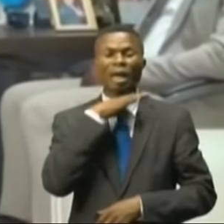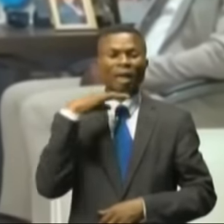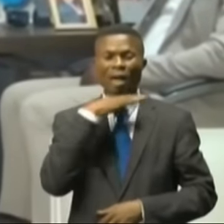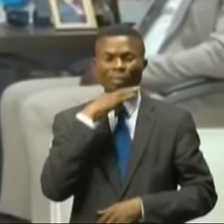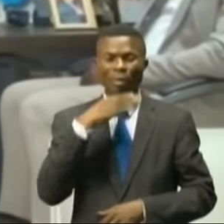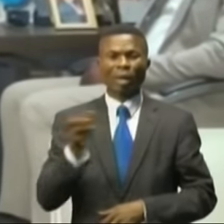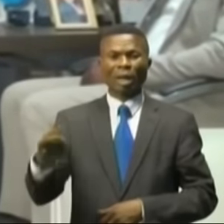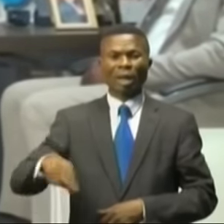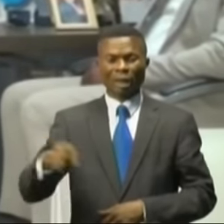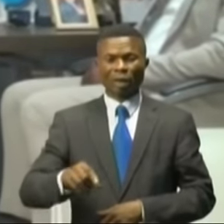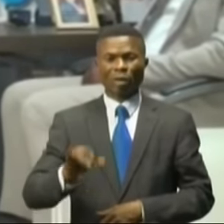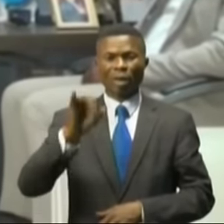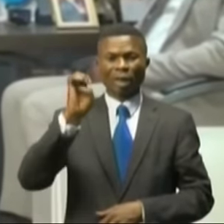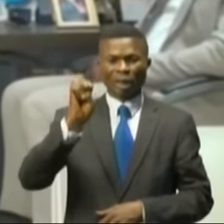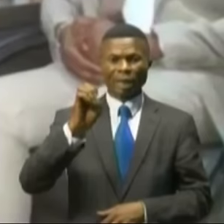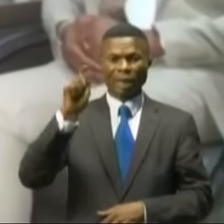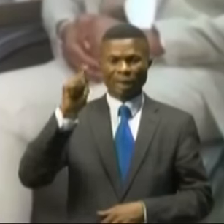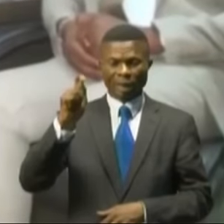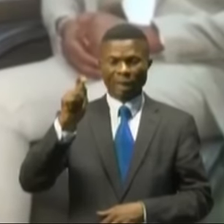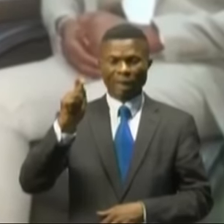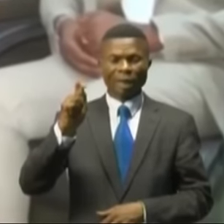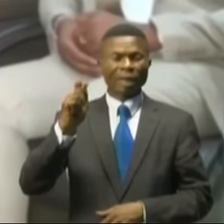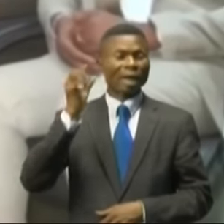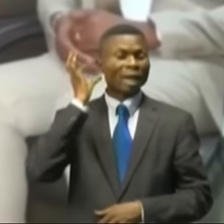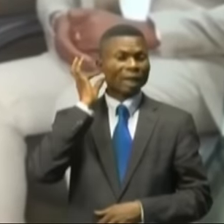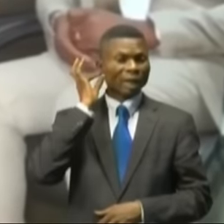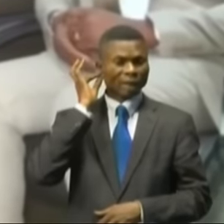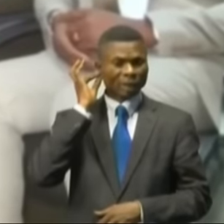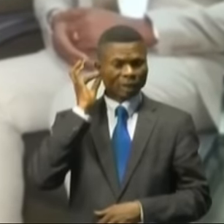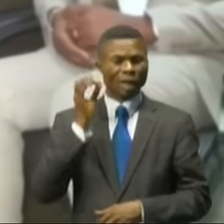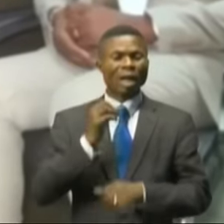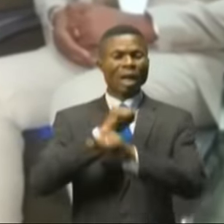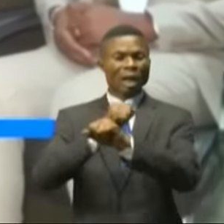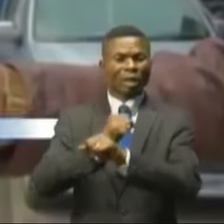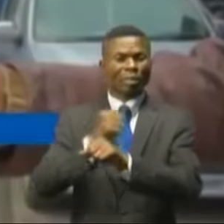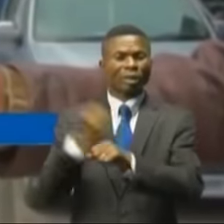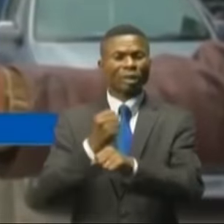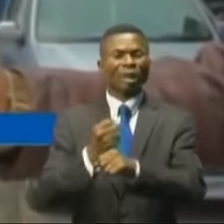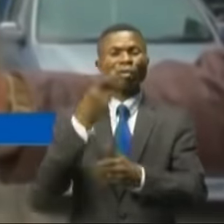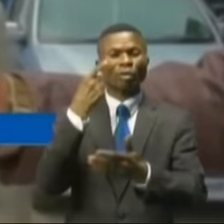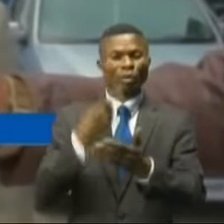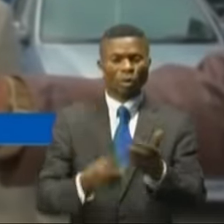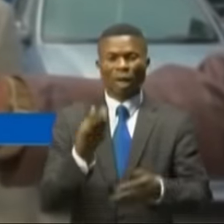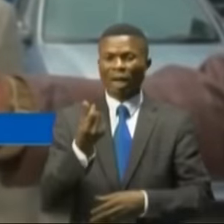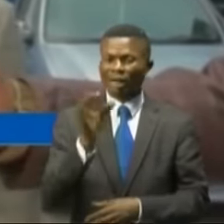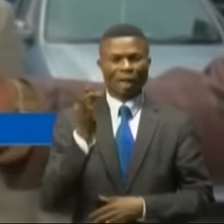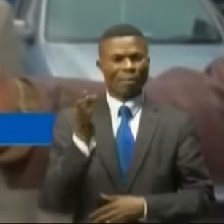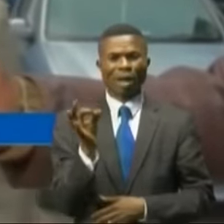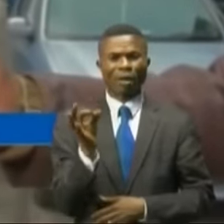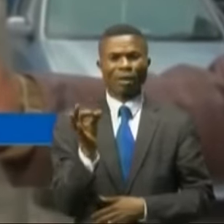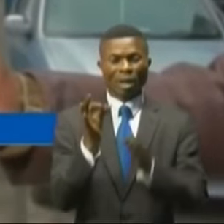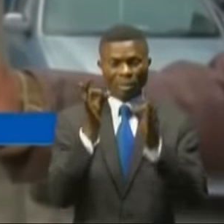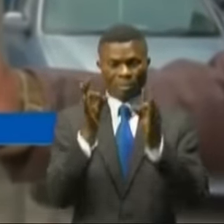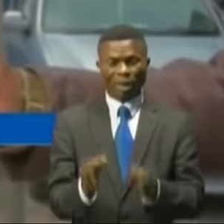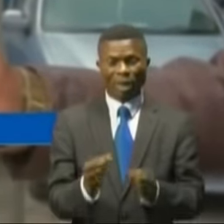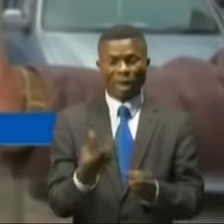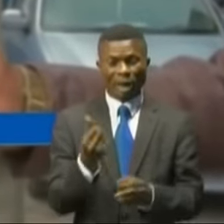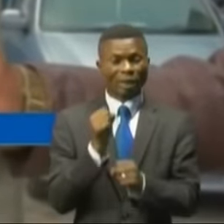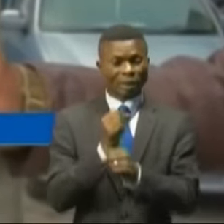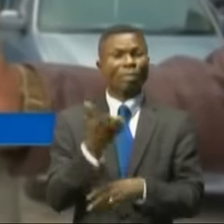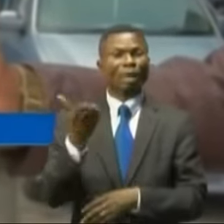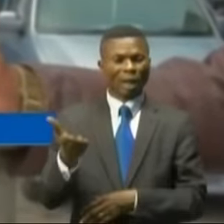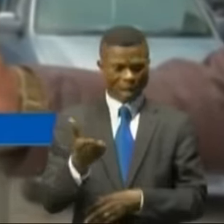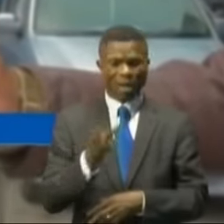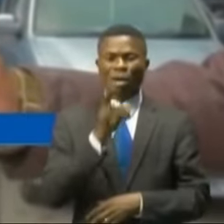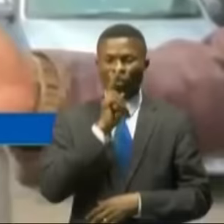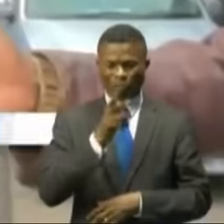rond-point Éthiopie aussi Victoire. Ce qu'ils empêchent pour lancer les travaux, c'est le financement. Une fois qu'ils sont en